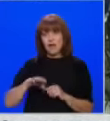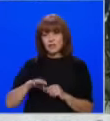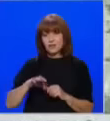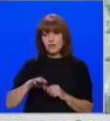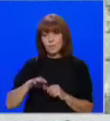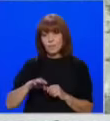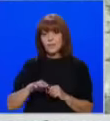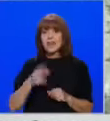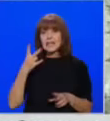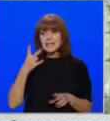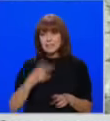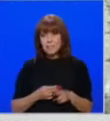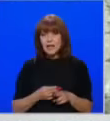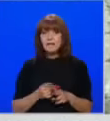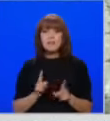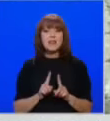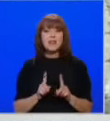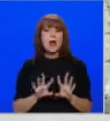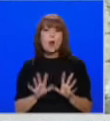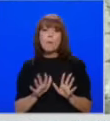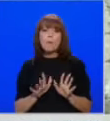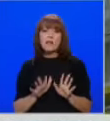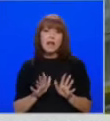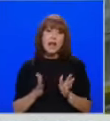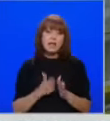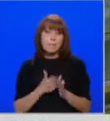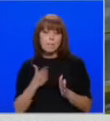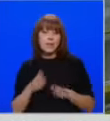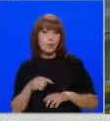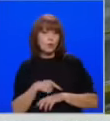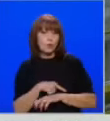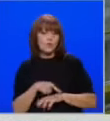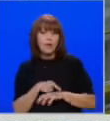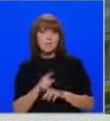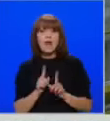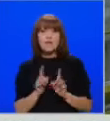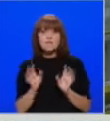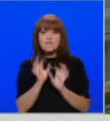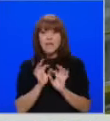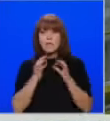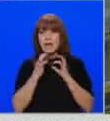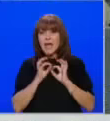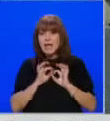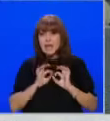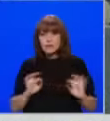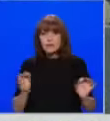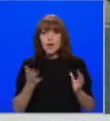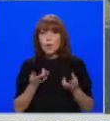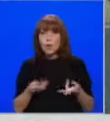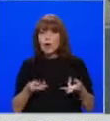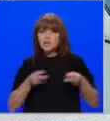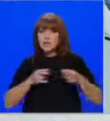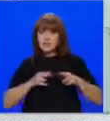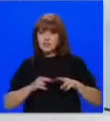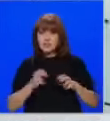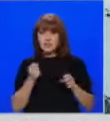момента сме спрели за неопределен период от време, като нямаме яснота кога ще можем да възобновим технологичния